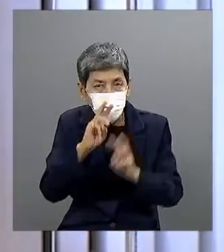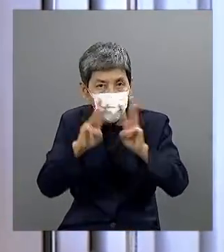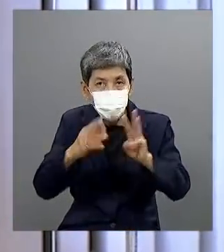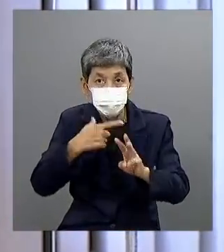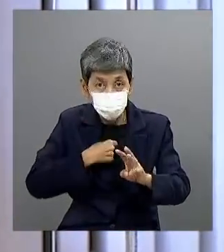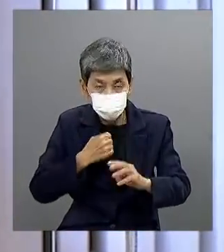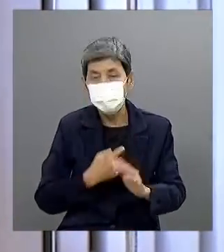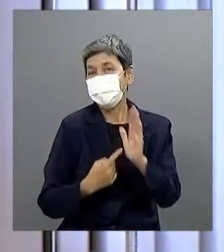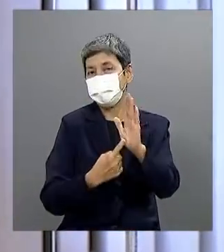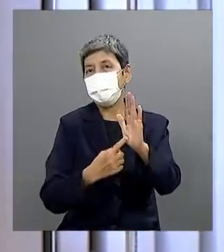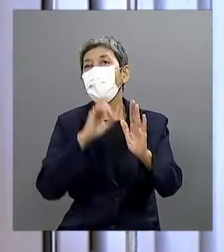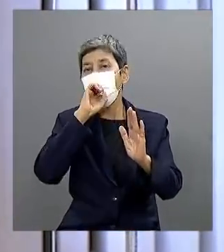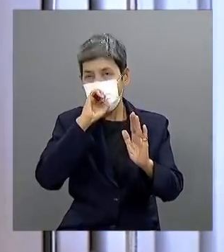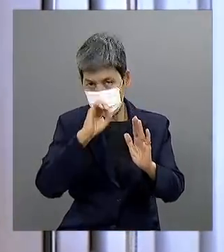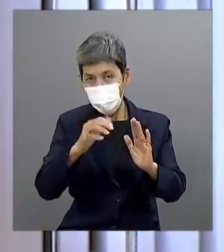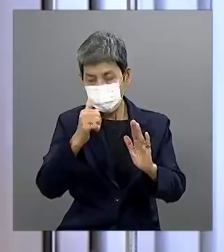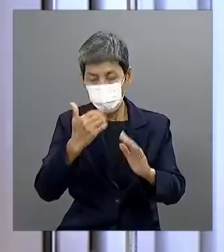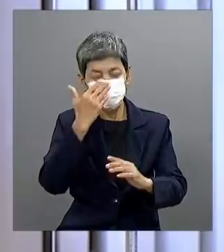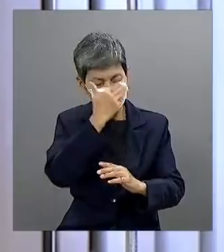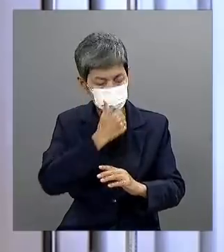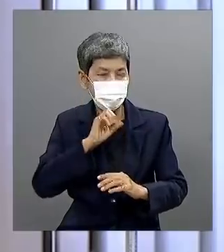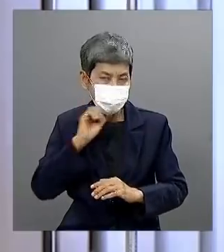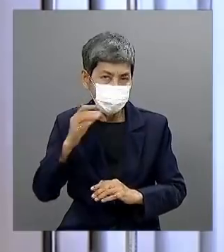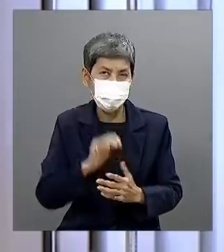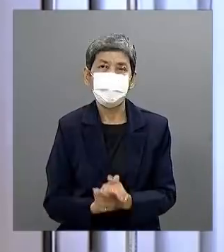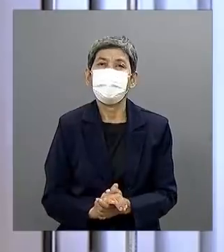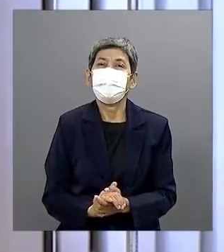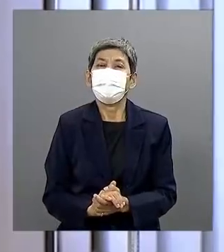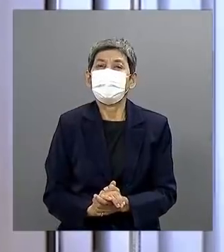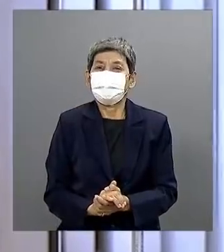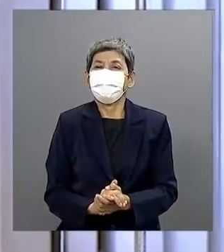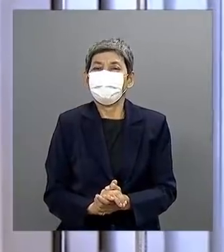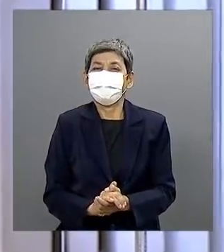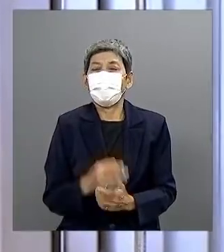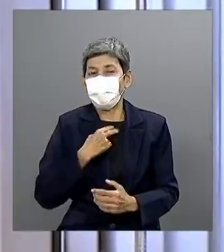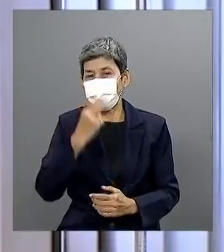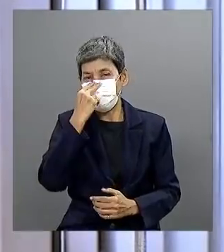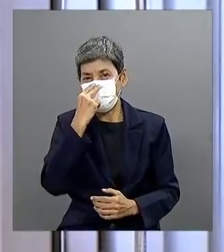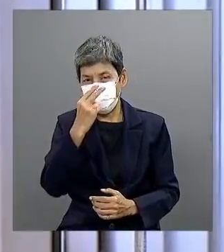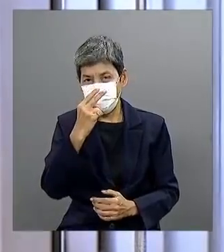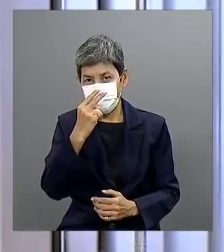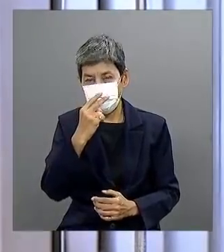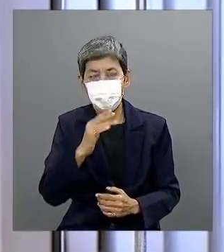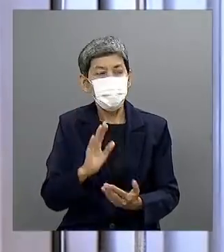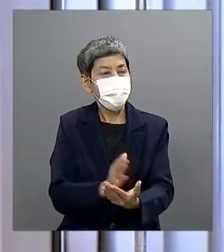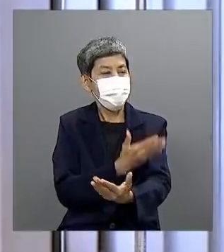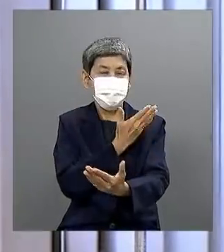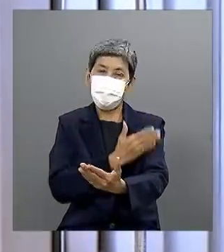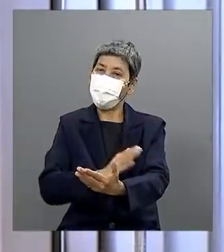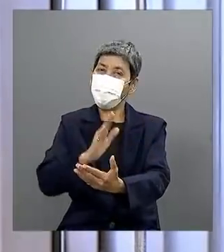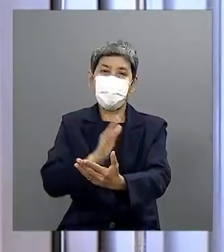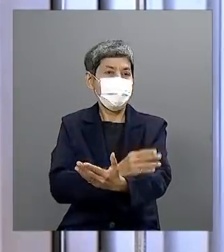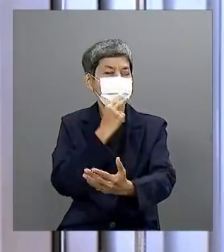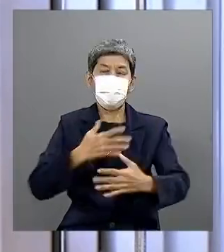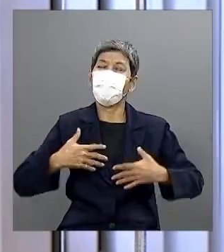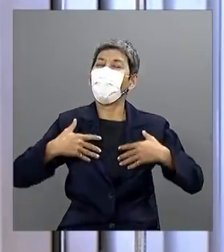บอกต่อส่งต่อความสวยงามนี้คุณผู้ชมครับส่งท้ายปีกันหน่อยครับพาคุณผู้ชมไป ฟังเพลงกันส่งท้ายปีเพิ่มความสุขส่งกำลัง